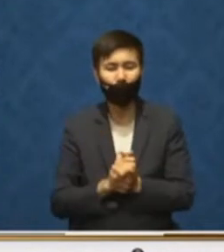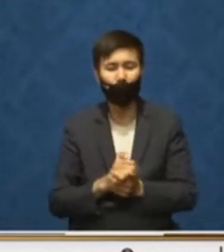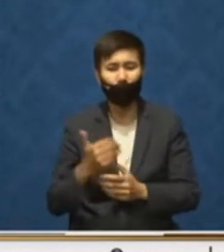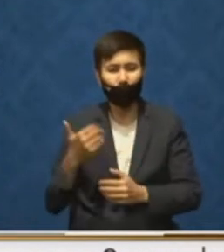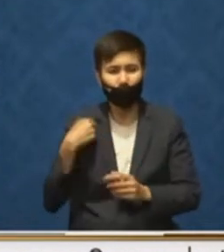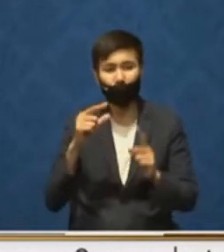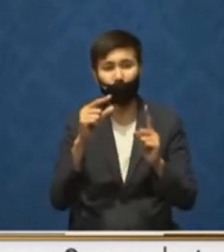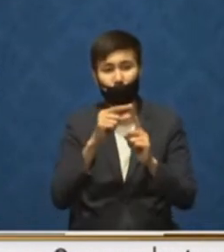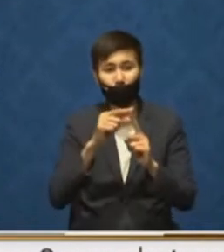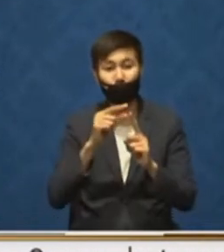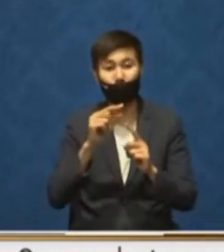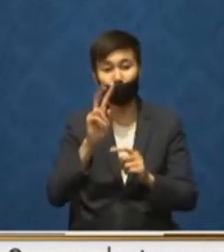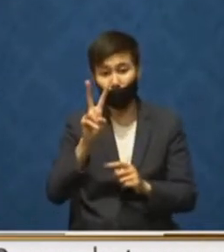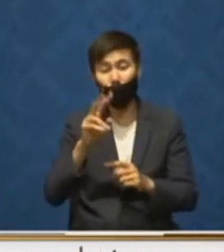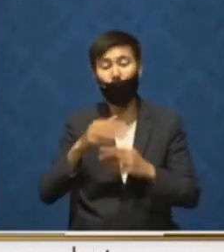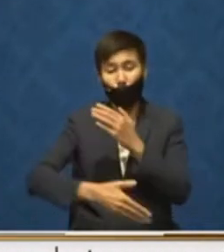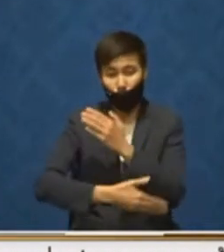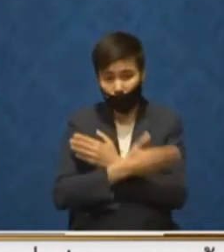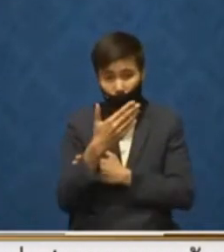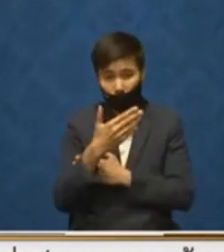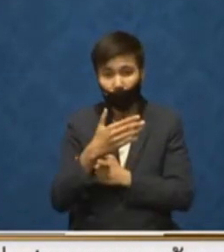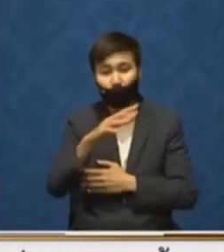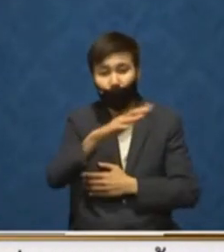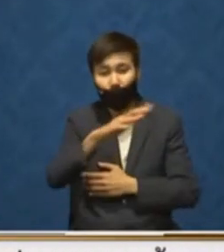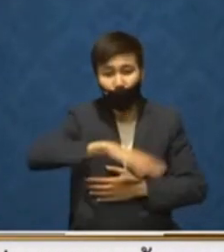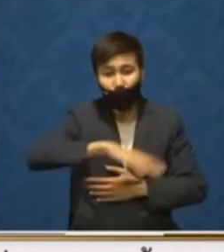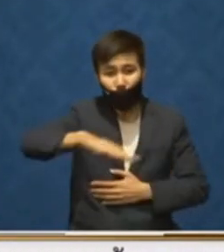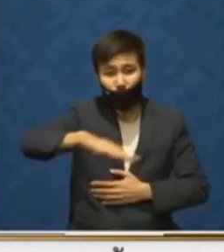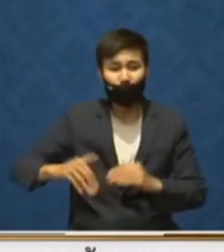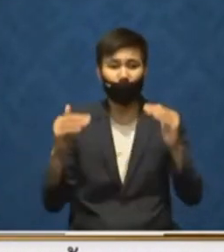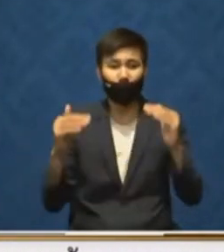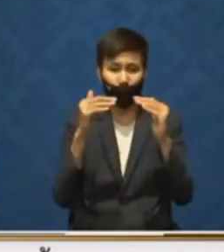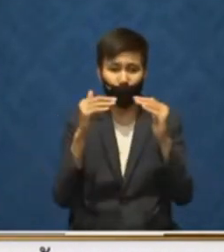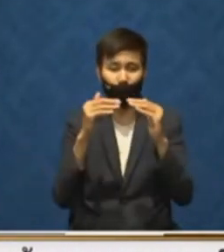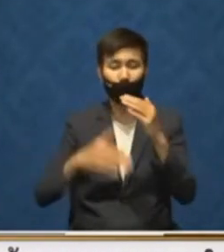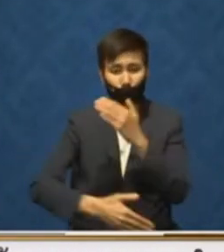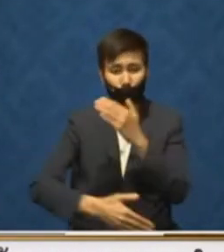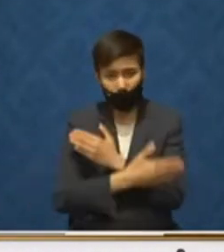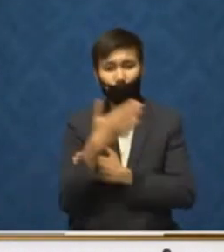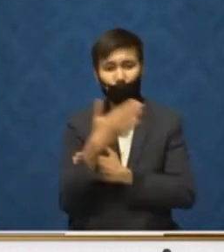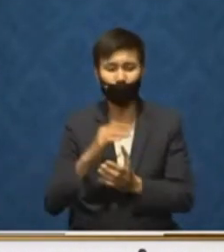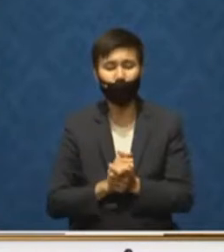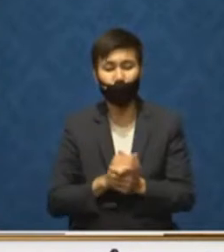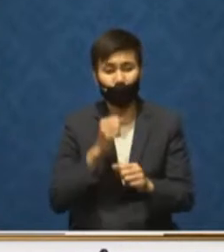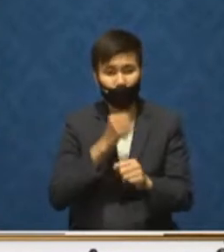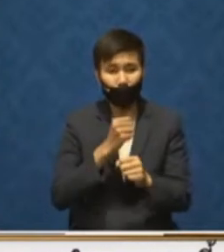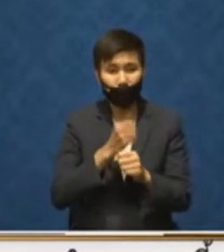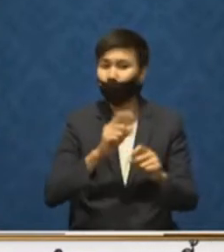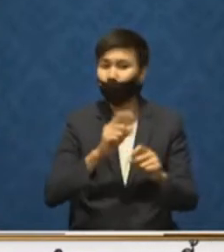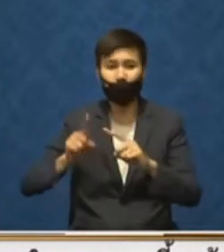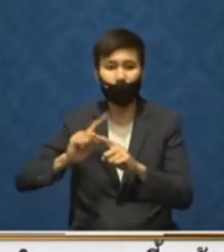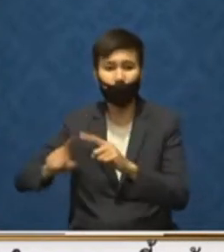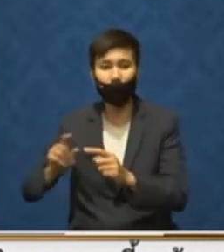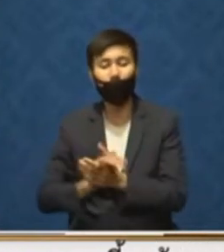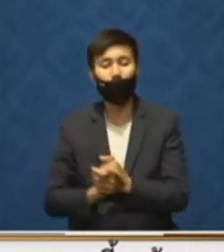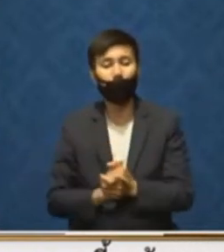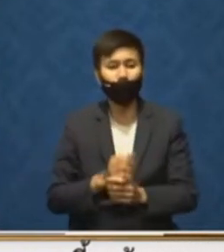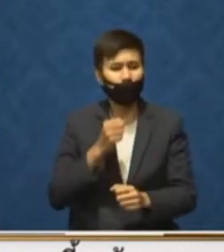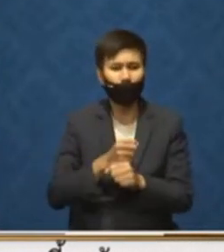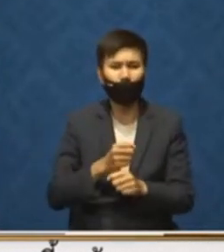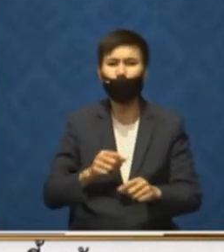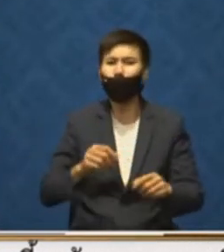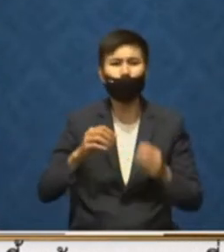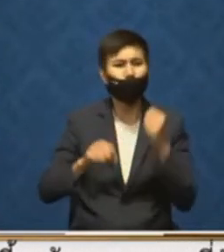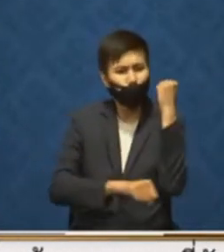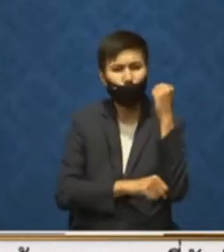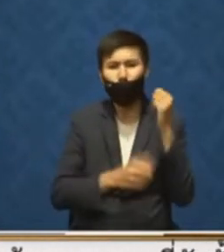คำถามว่าโอกาสให้ทุกคนในเท่าเทมันเนี่ยโอกาสถามโน่นถามนี่ได้ต่างๆเข้าถึงได้ทุกอย่างโอกาสจะจนจะรวย